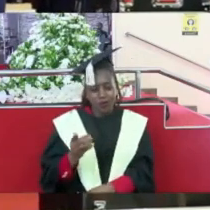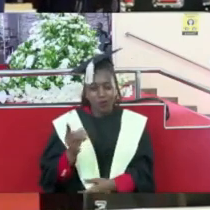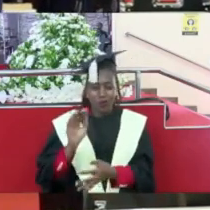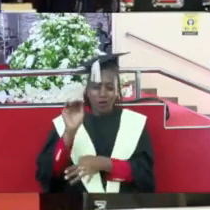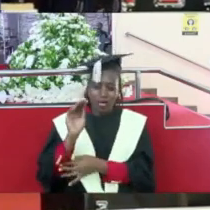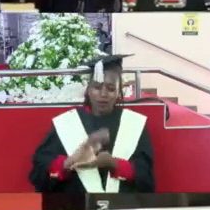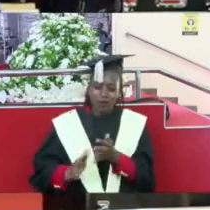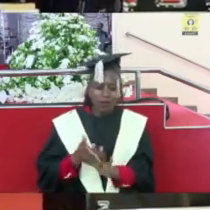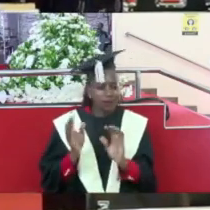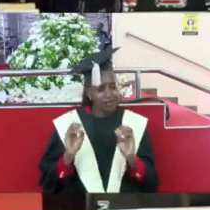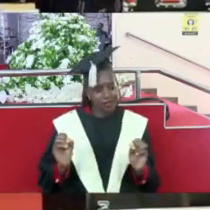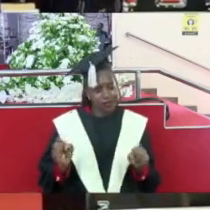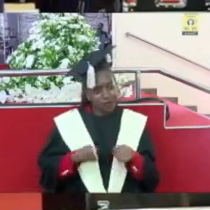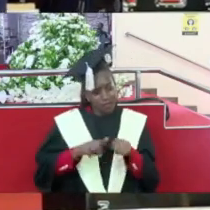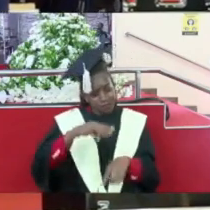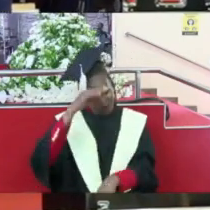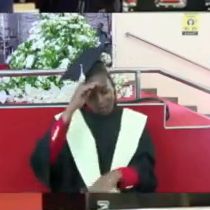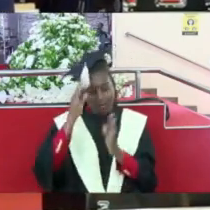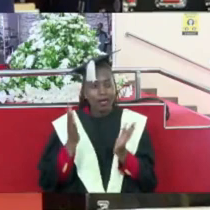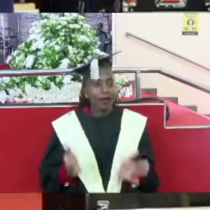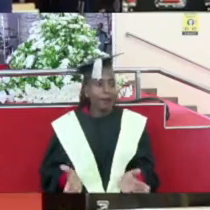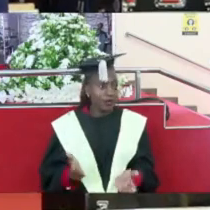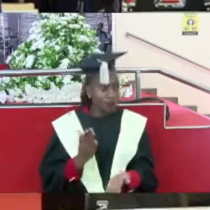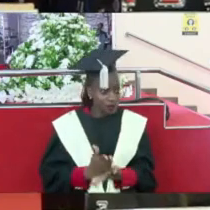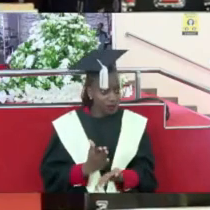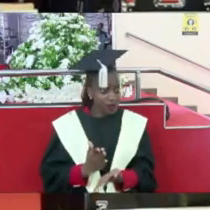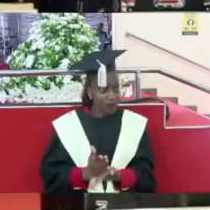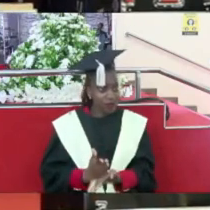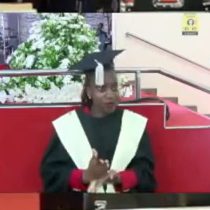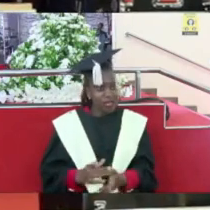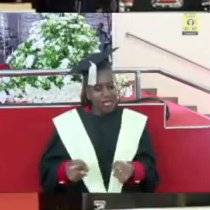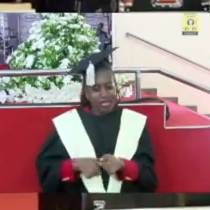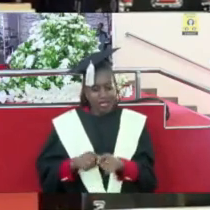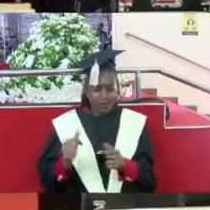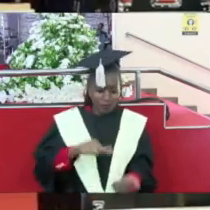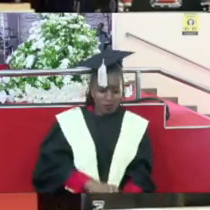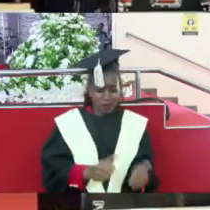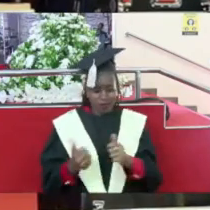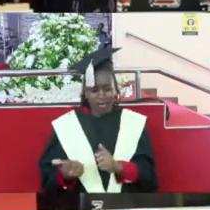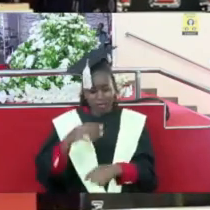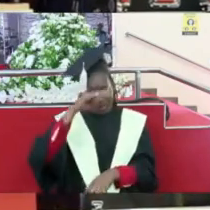na sifa na dhambi zako. Ni kama kubatiza mtu ambaye ni mlevi.